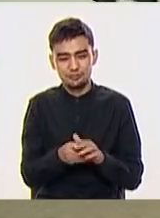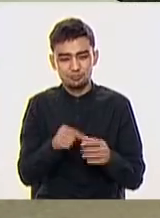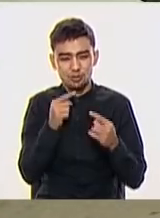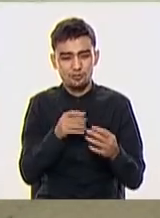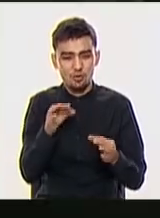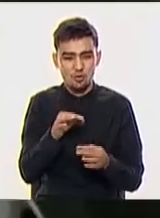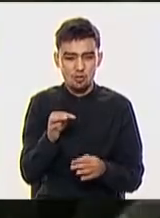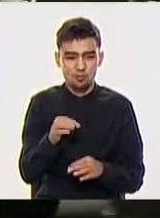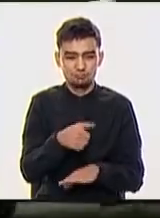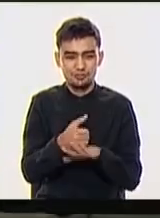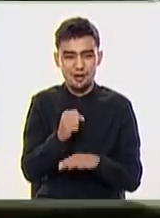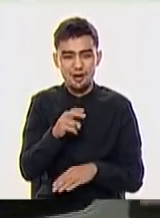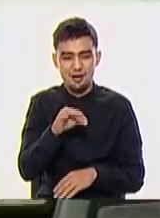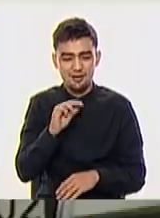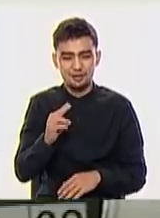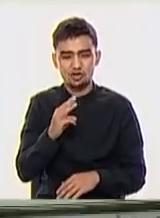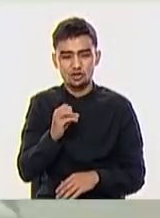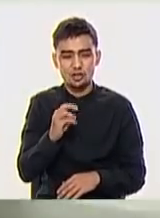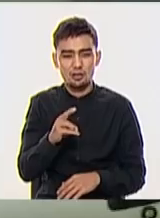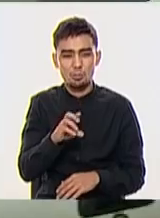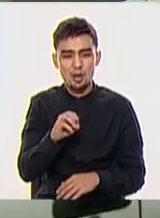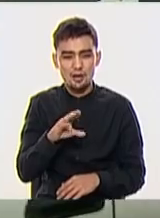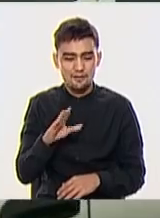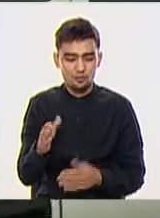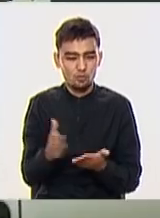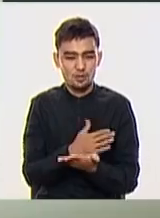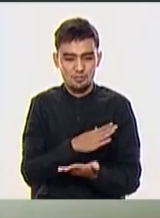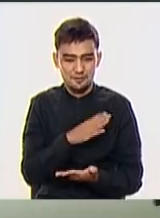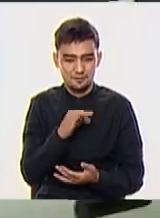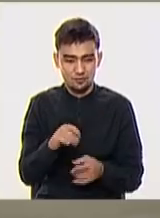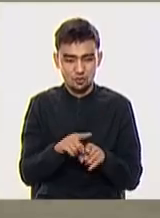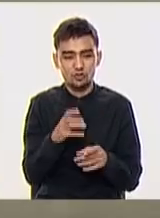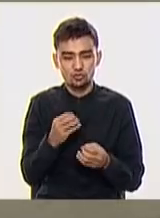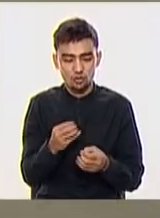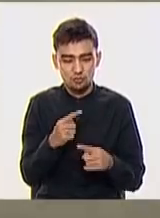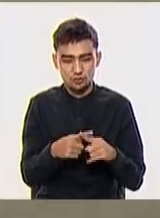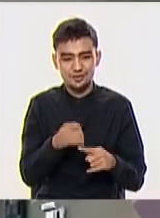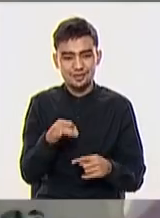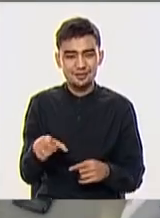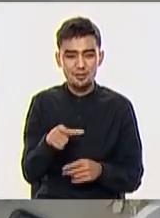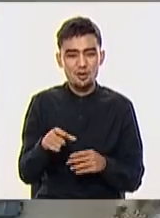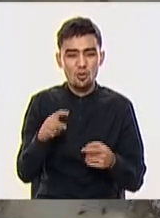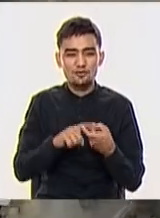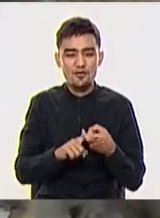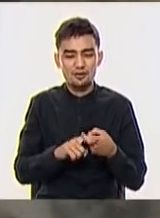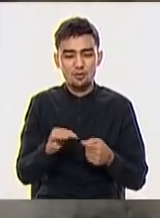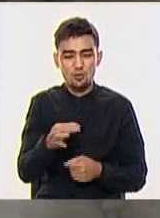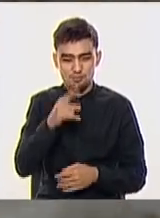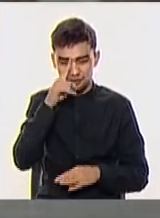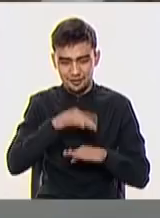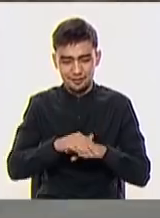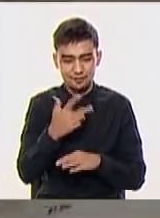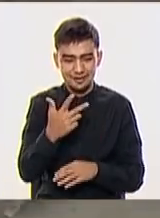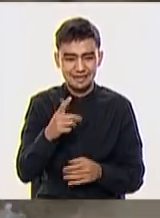қызметтің төрағасы Алик Шпекбаевты да лауазымынан айырған еді. Сонымен қоса жалпы жол саласына қатысты облыс әкімдерінің